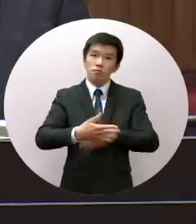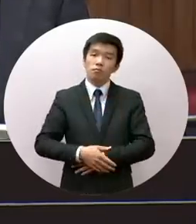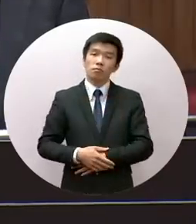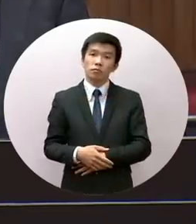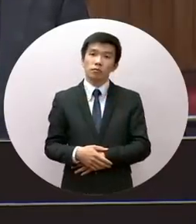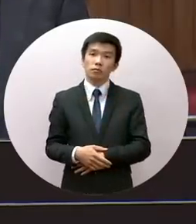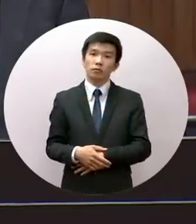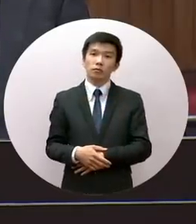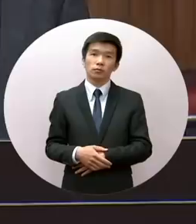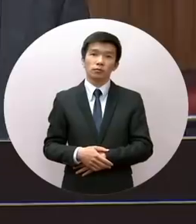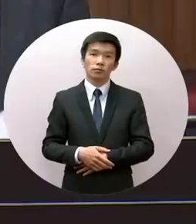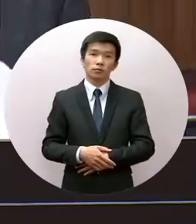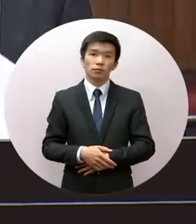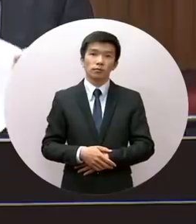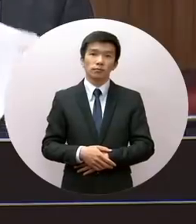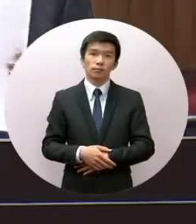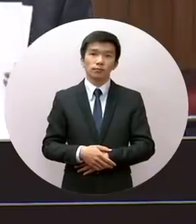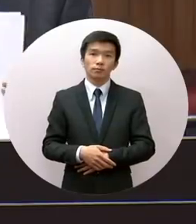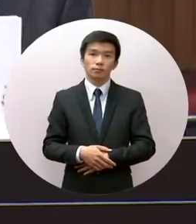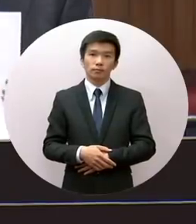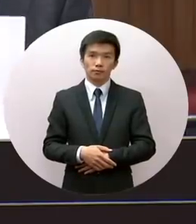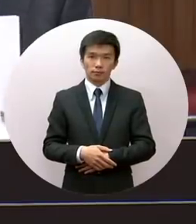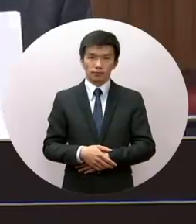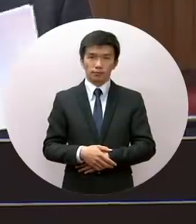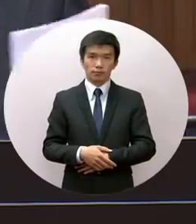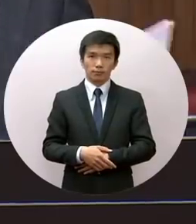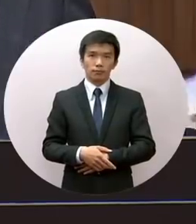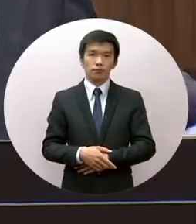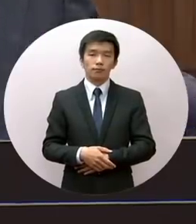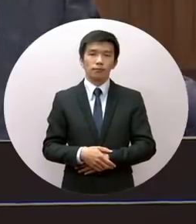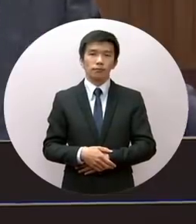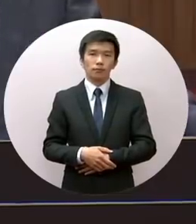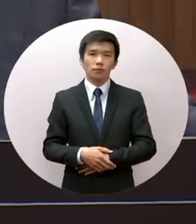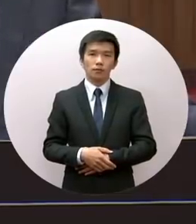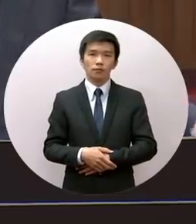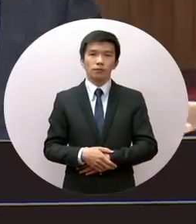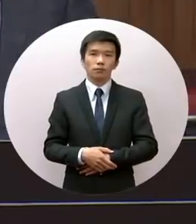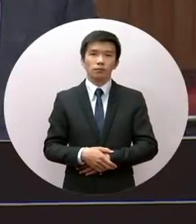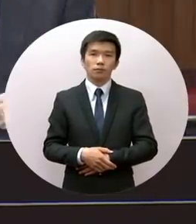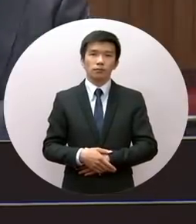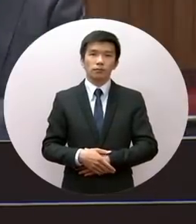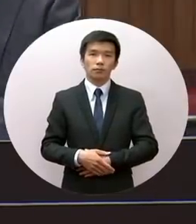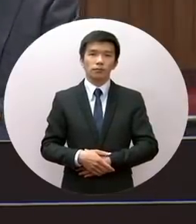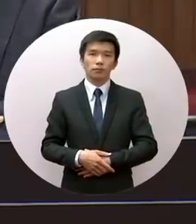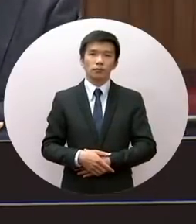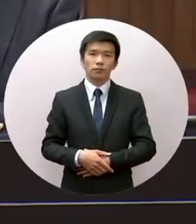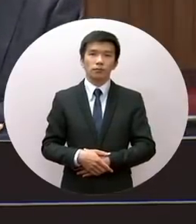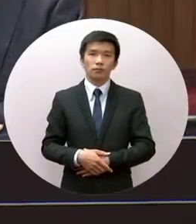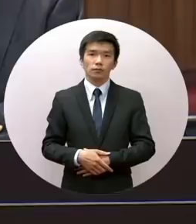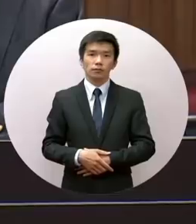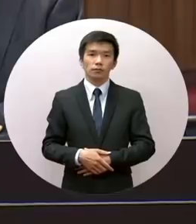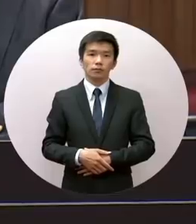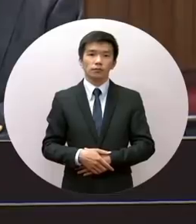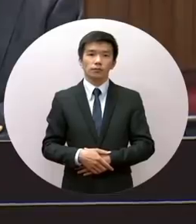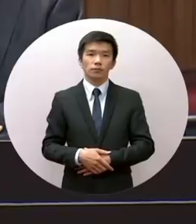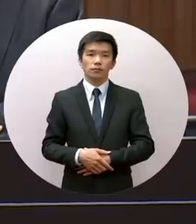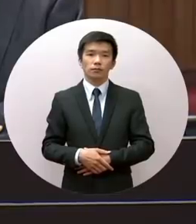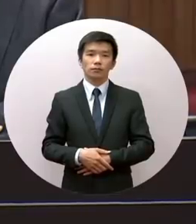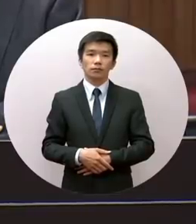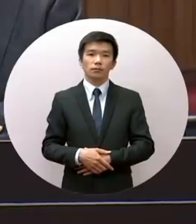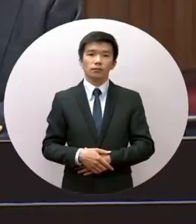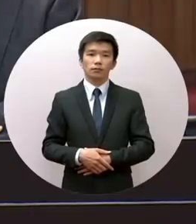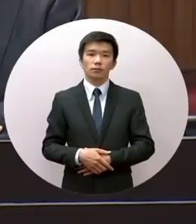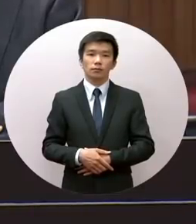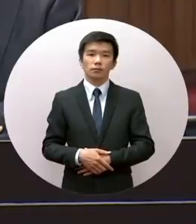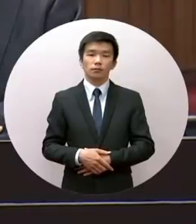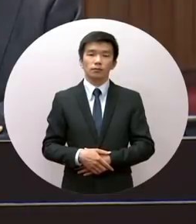气品质确实是要想尽办法让它好，那如果已经这样了，那应该启动，那是应该启动。所